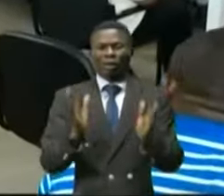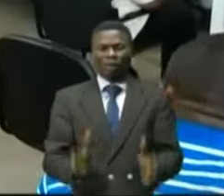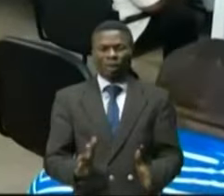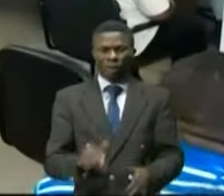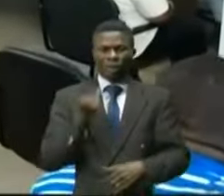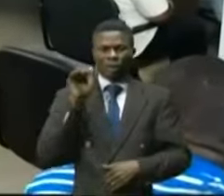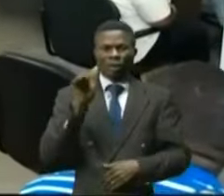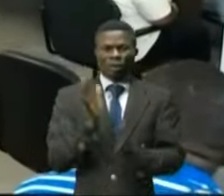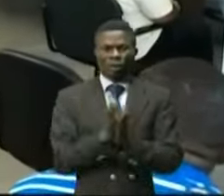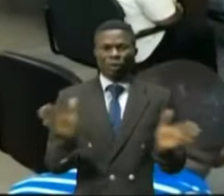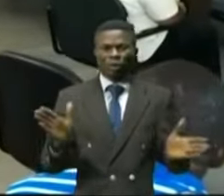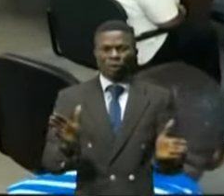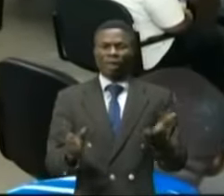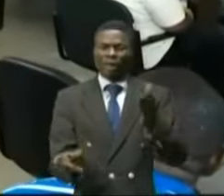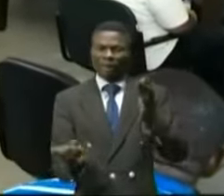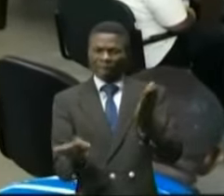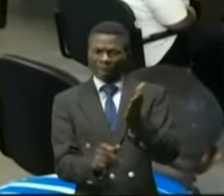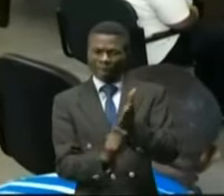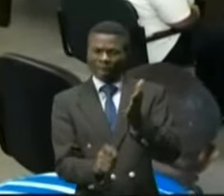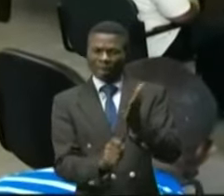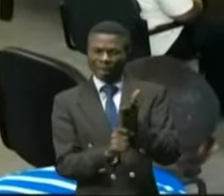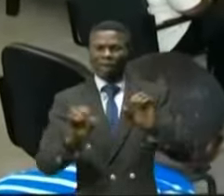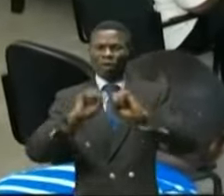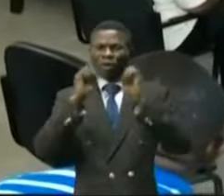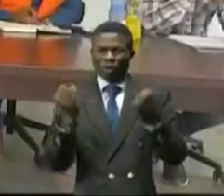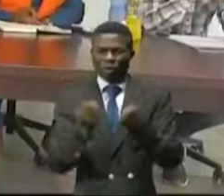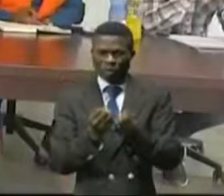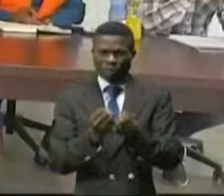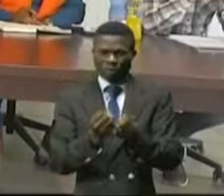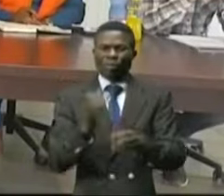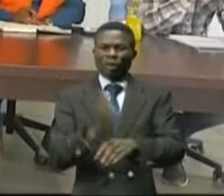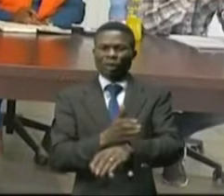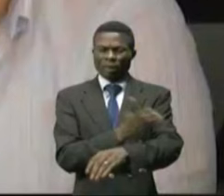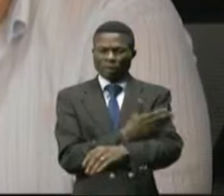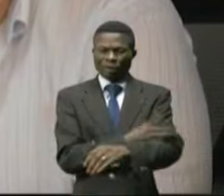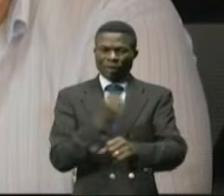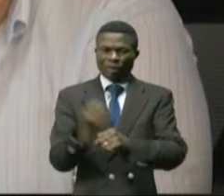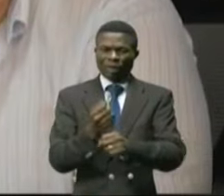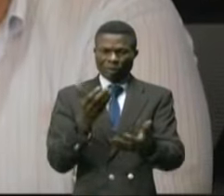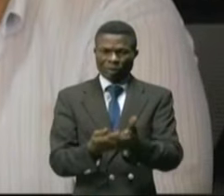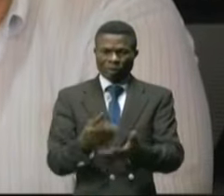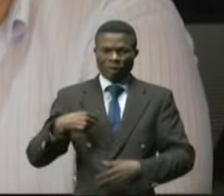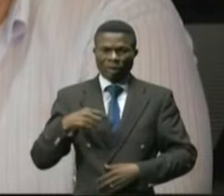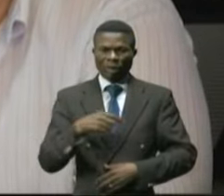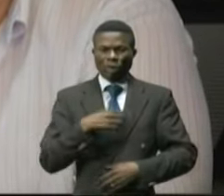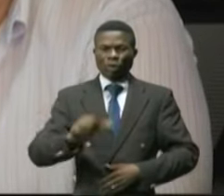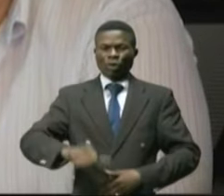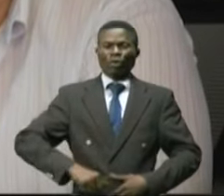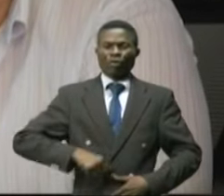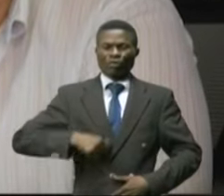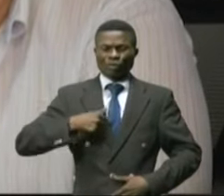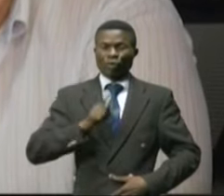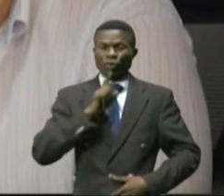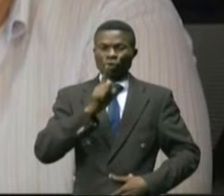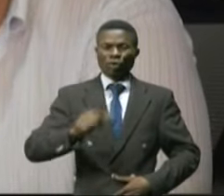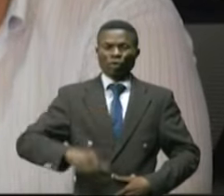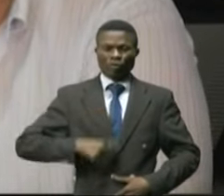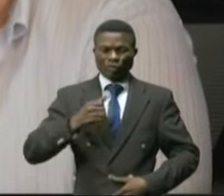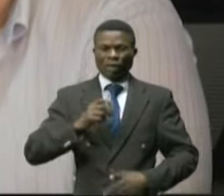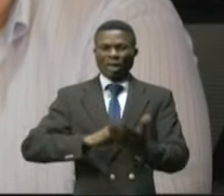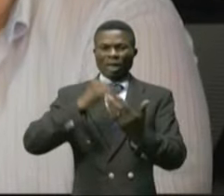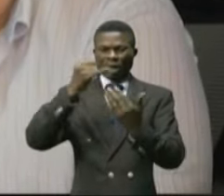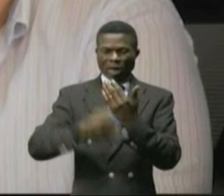directeur technique de cette société, parle du degré de l'évolution de ces travaux. Nous avons la fierté de vous informer que le projet